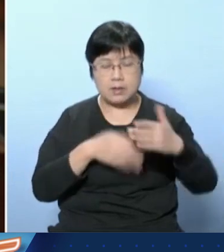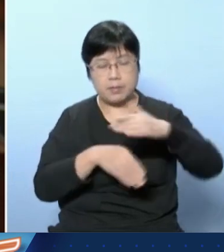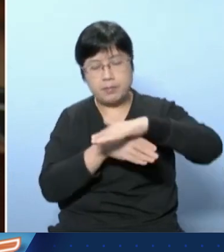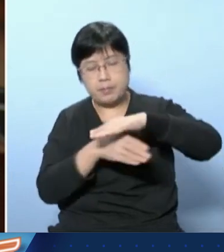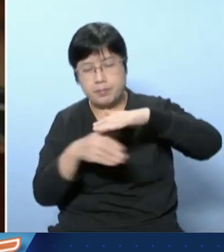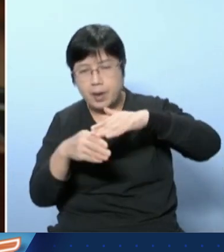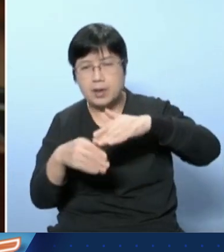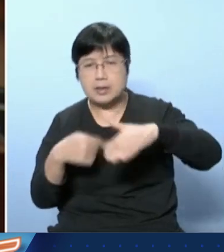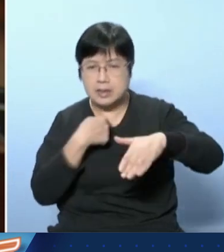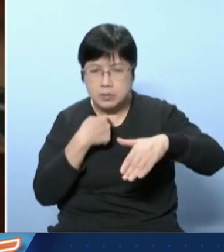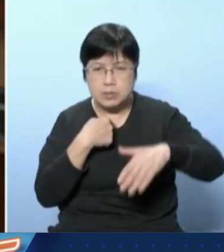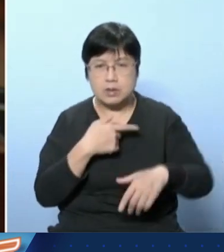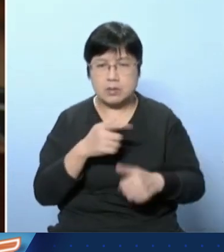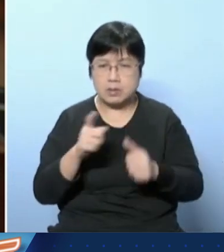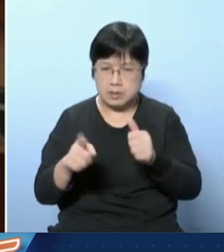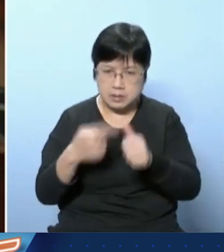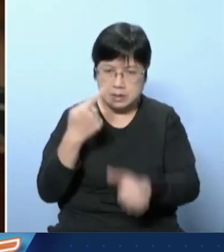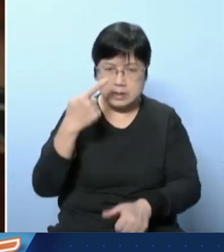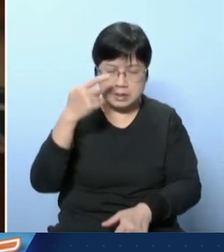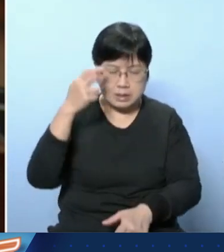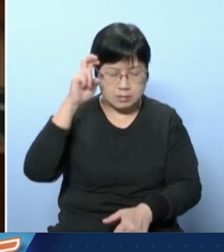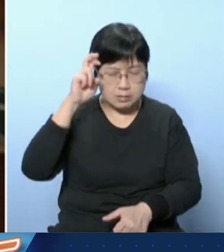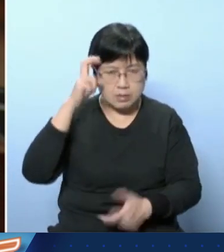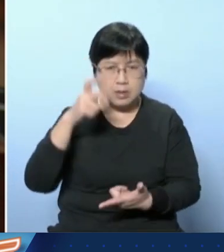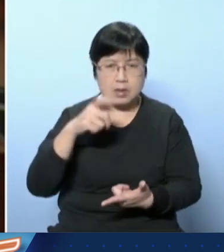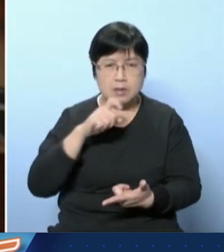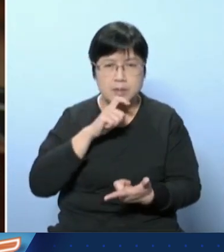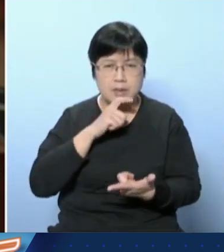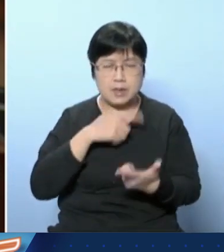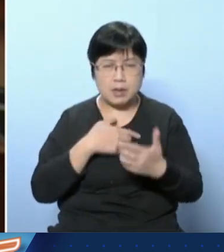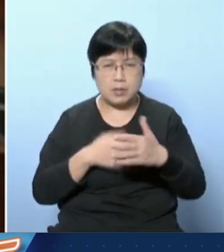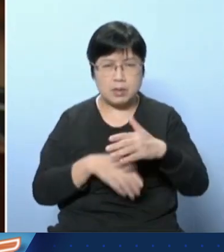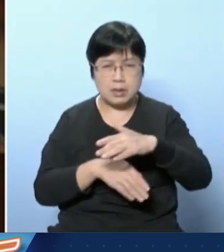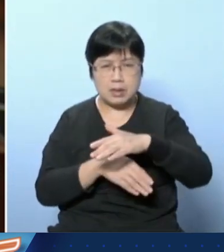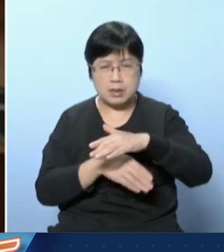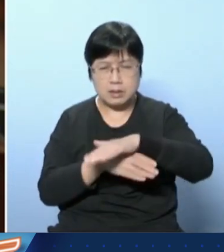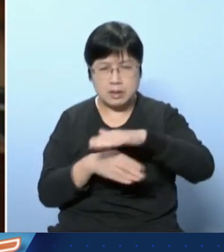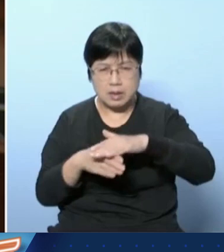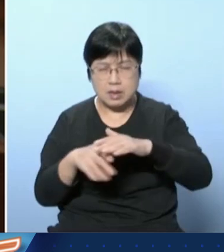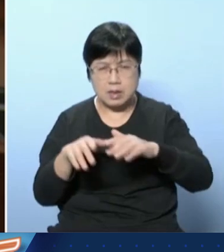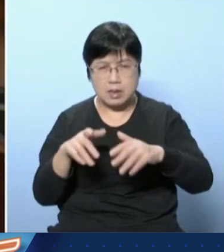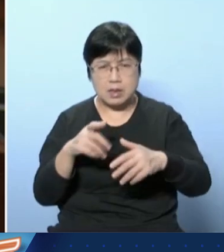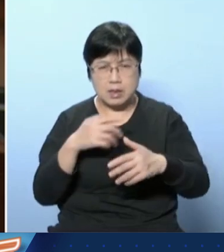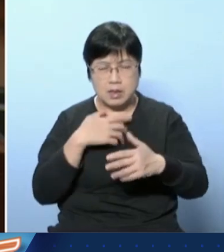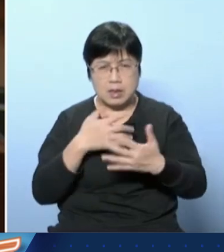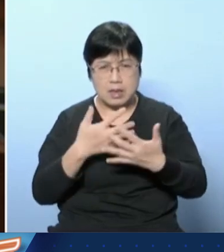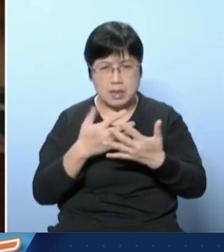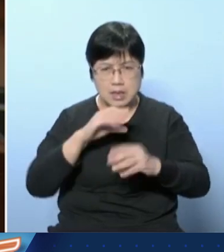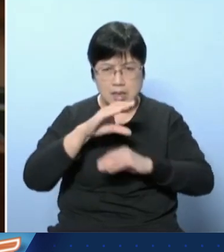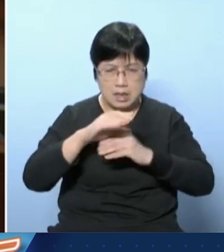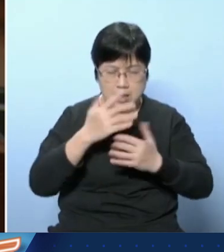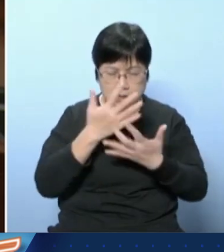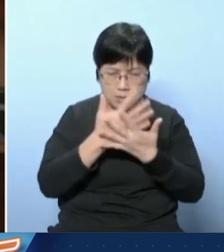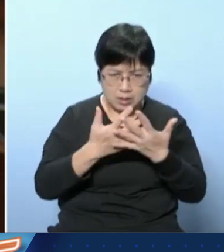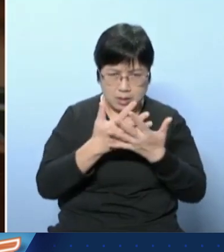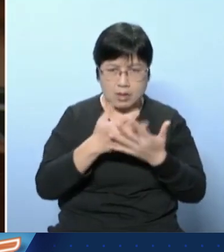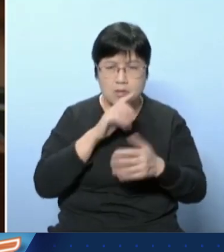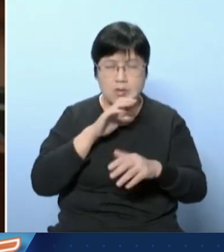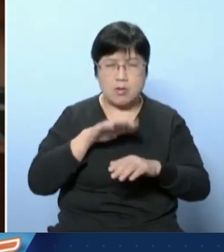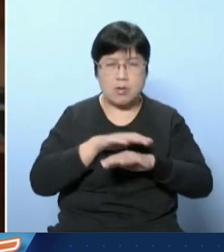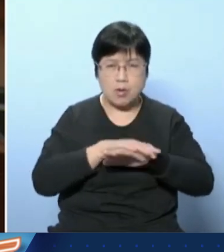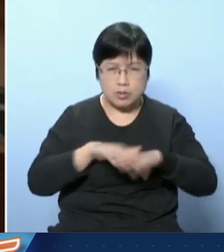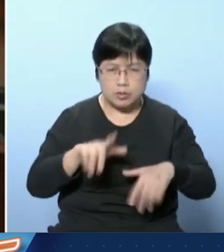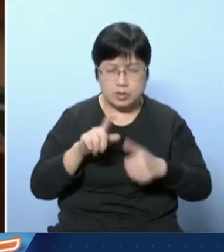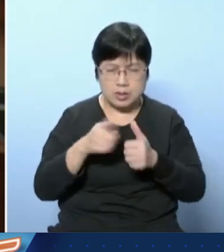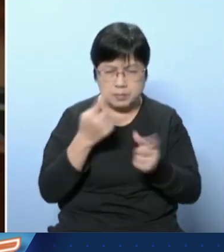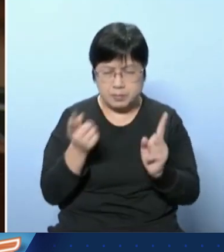啦。咁呢啲咧，我覺得係要優先去處理，特別咧係一啲結構安全嘅問題嘅時候咧，應該係要優先處理嘅。其實咧，取締劣質劏